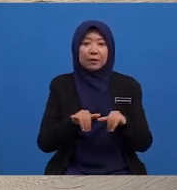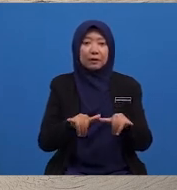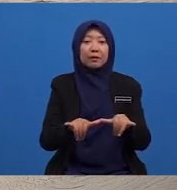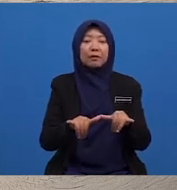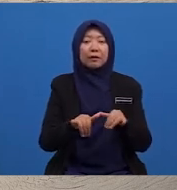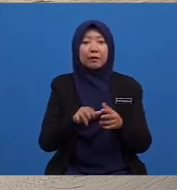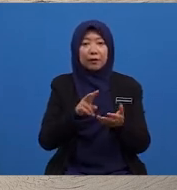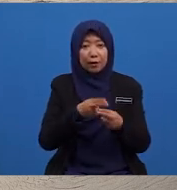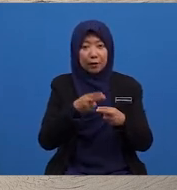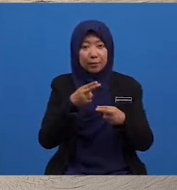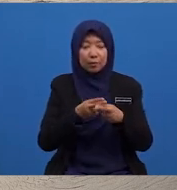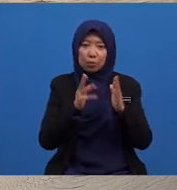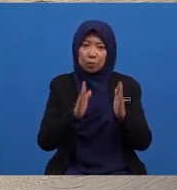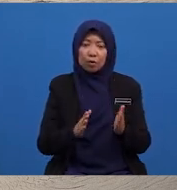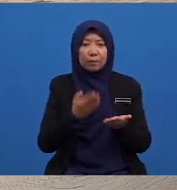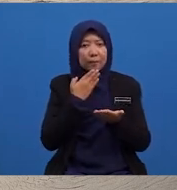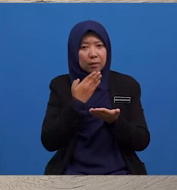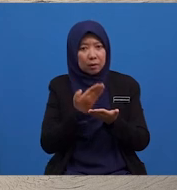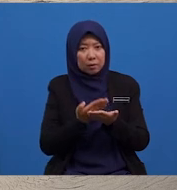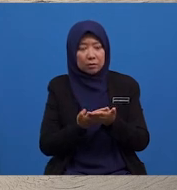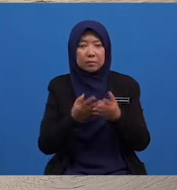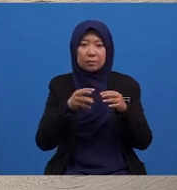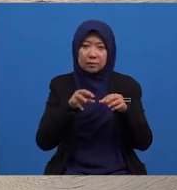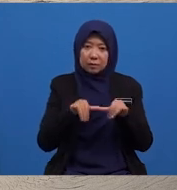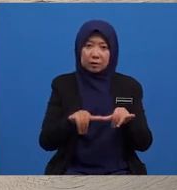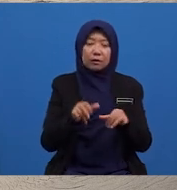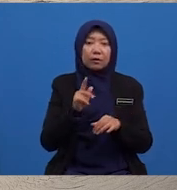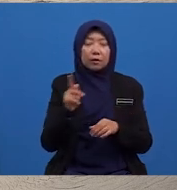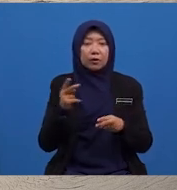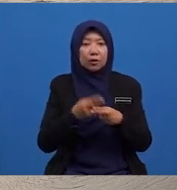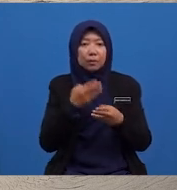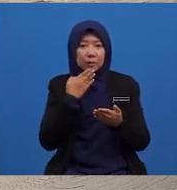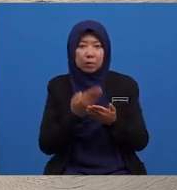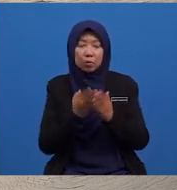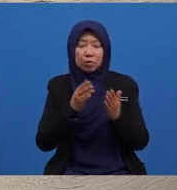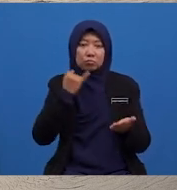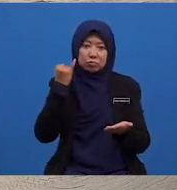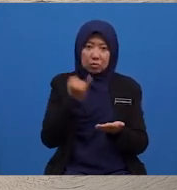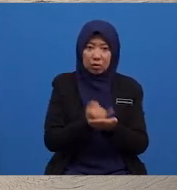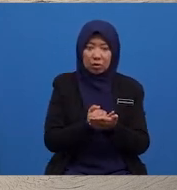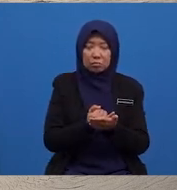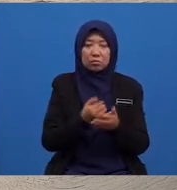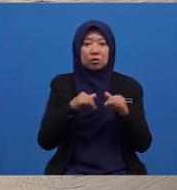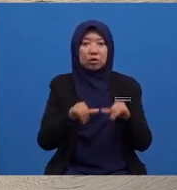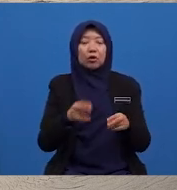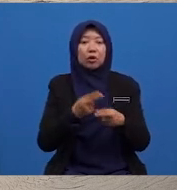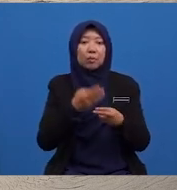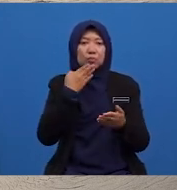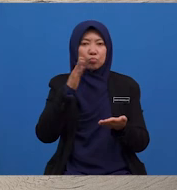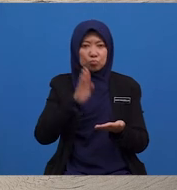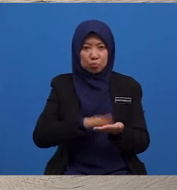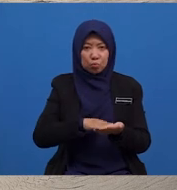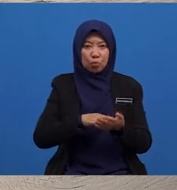ini ialah orang baik meninggalkan nama baik, orang jahat meninggalkan nama buruk.